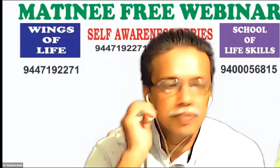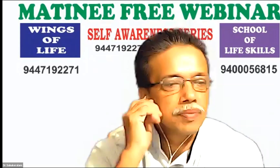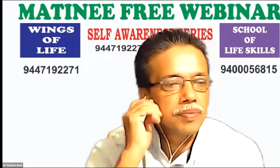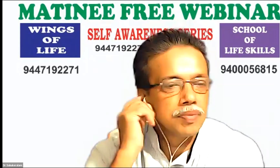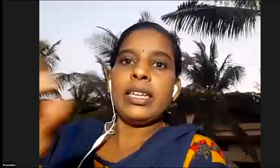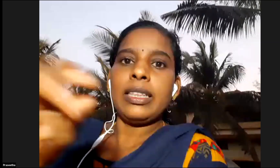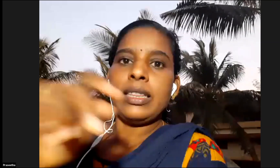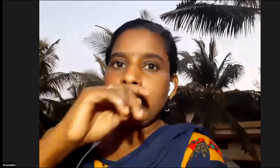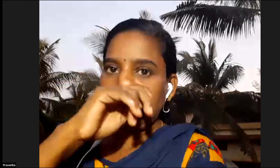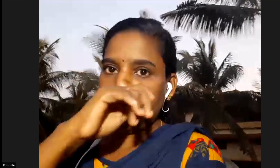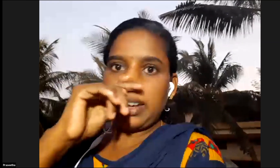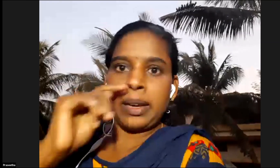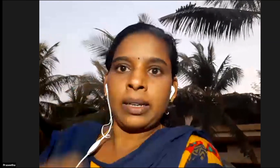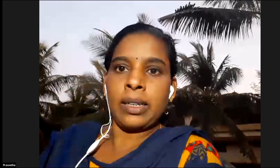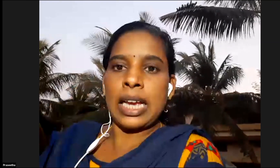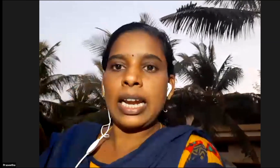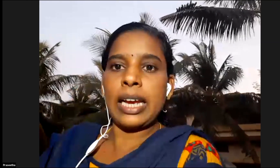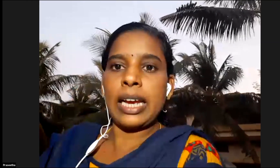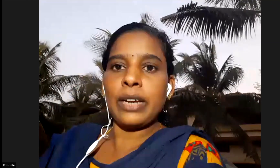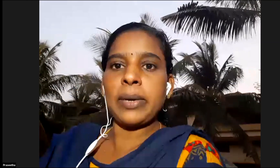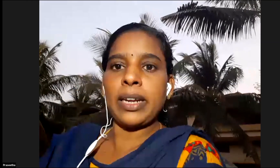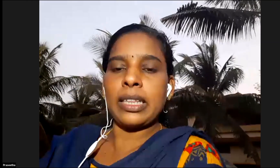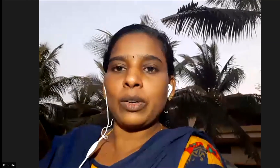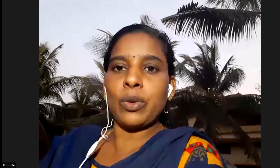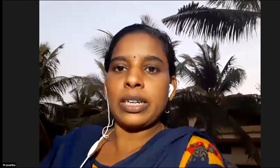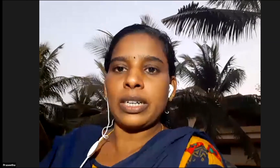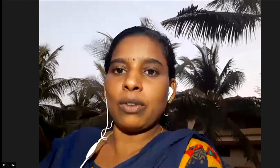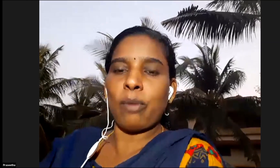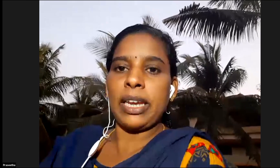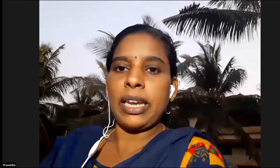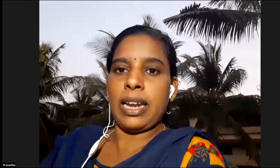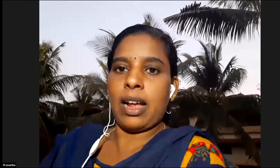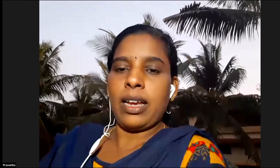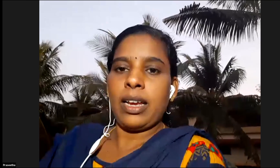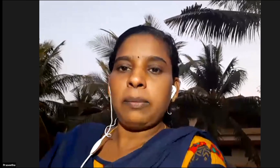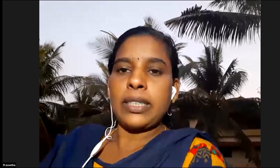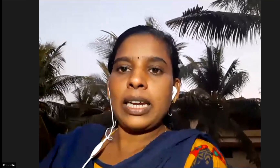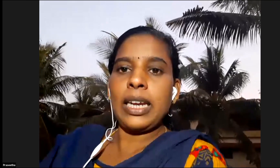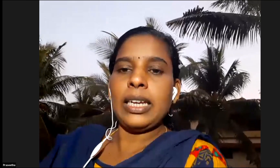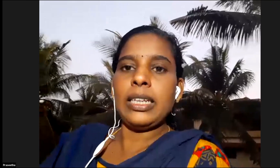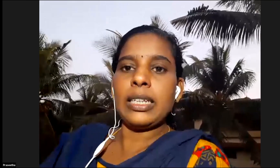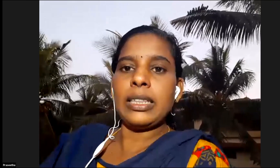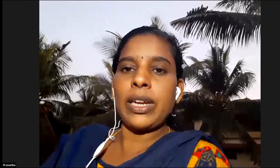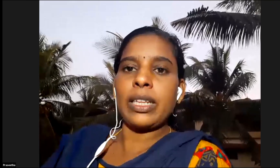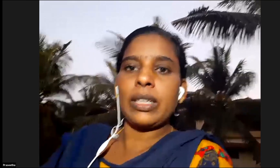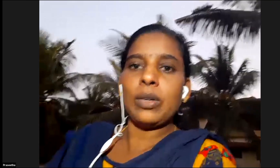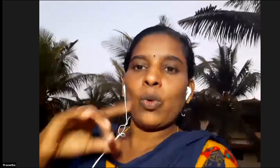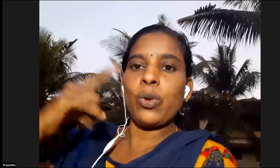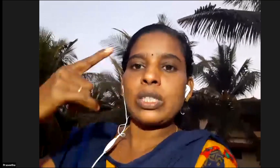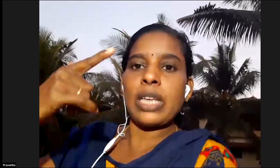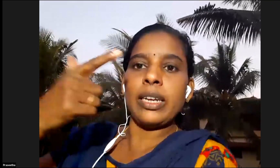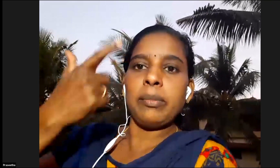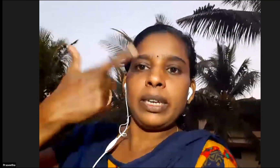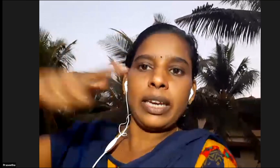ഓക്കെ, ഇതിനകത്ത് പിന്നെ സൈൻ ലാംഗ്വേജ് എന്ന് പറയുന്നതിന് ഒരു റിട്ടൺ ഫോം ഇല്ല. പക്ഷെ ഇതിനകത്ത് വരുന്നത്